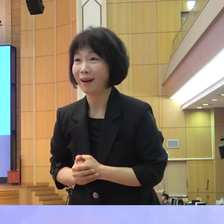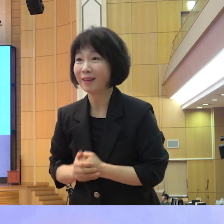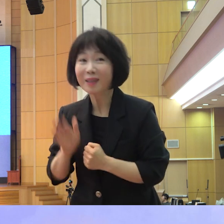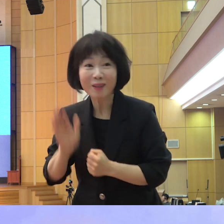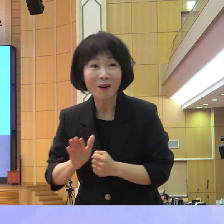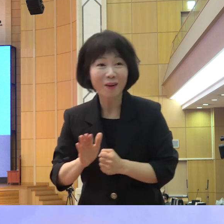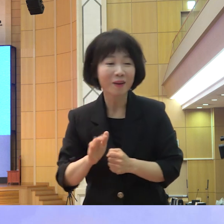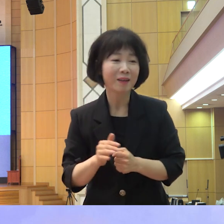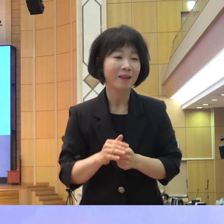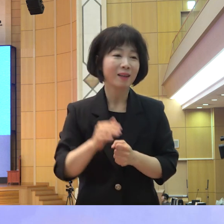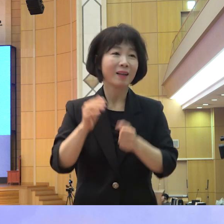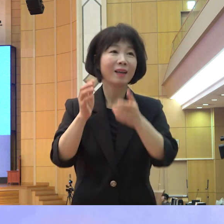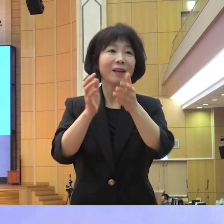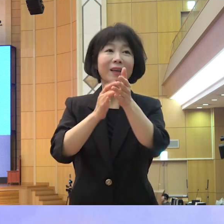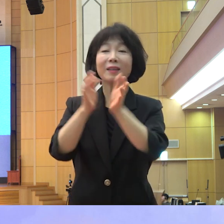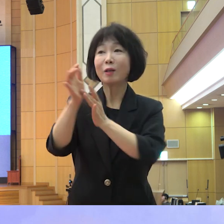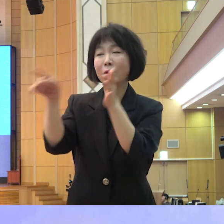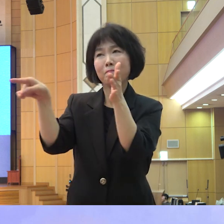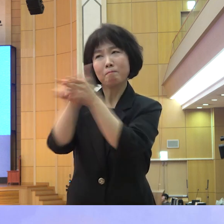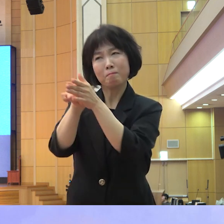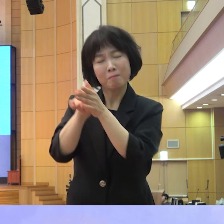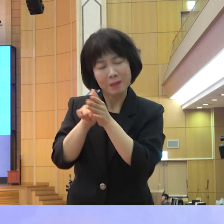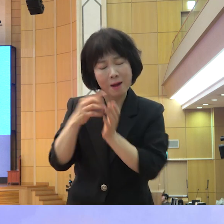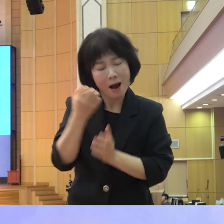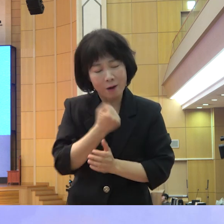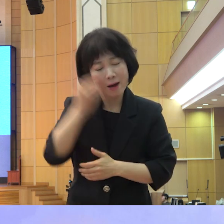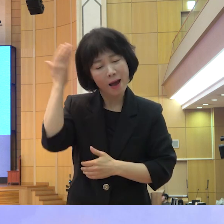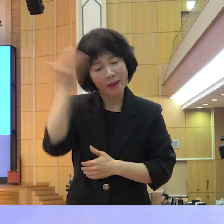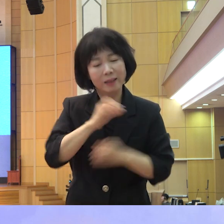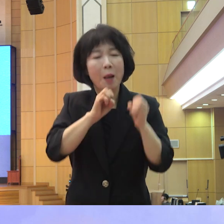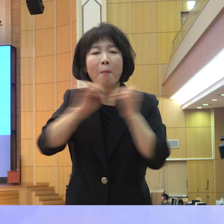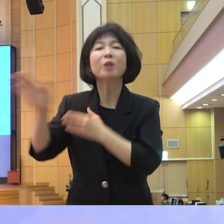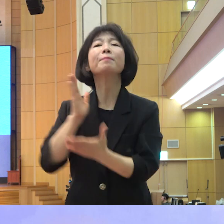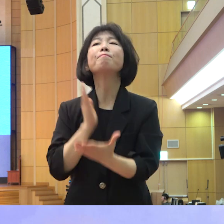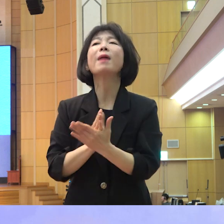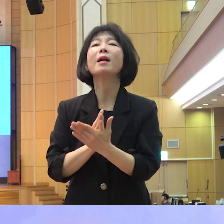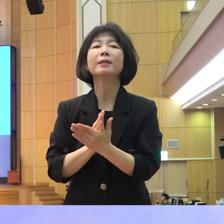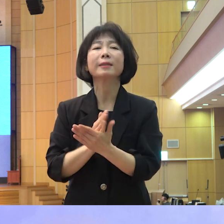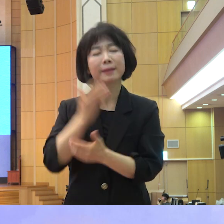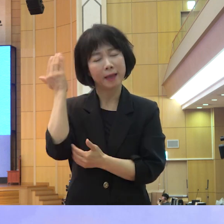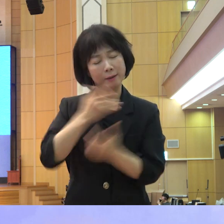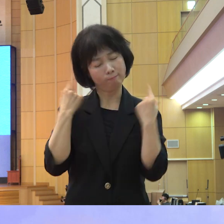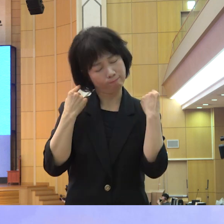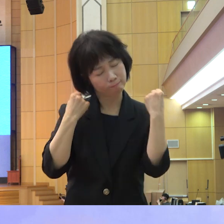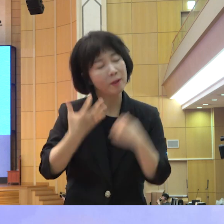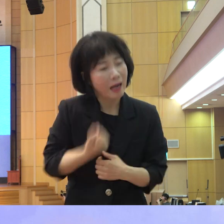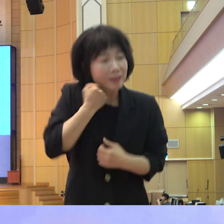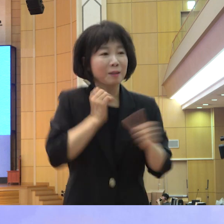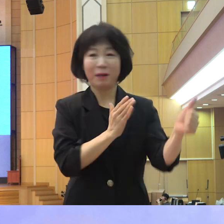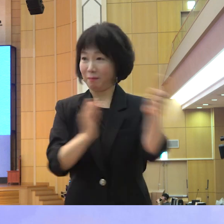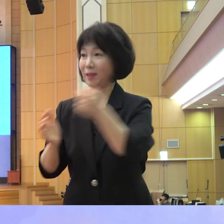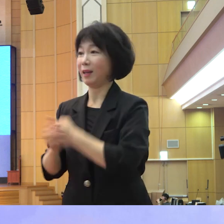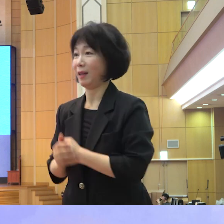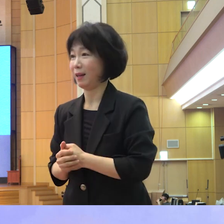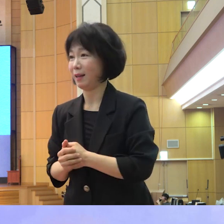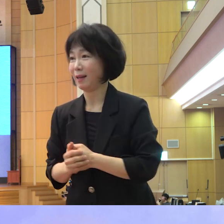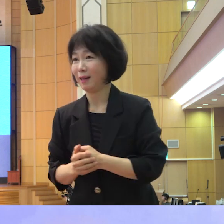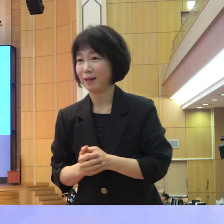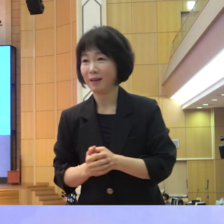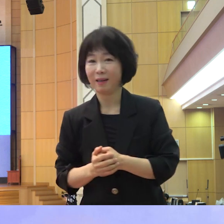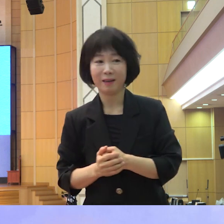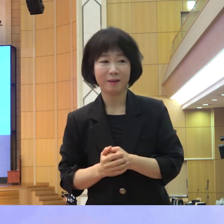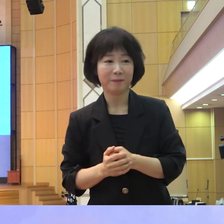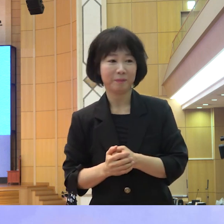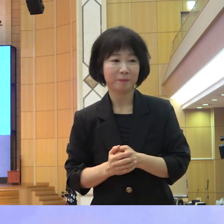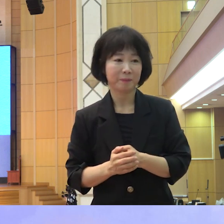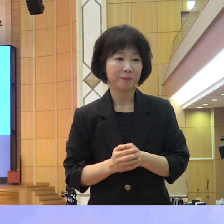그러면서 주님께 예수 믿을 때 이런 순수함을 잃지 않으시는 여러분 되시길 주님을 축원합니다. 그런 나를 우리